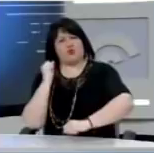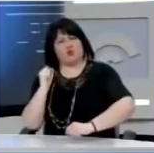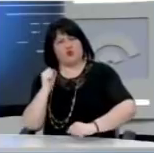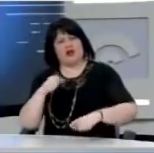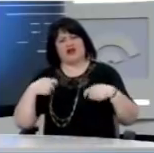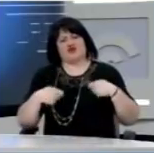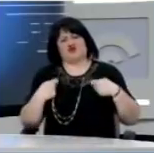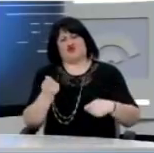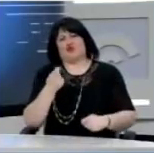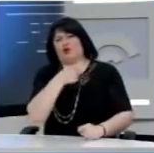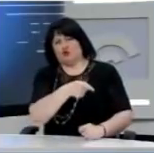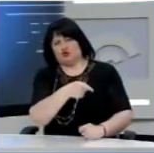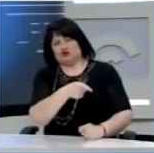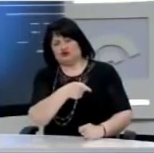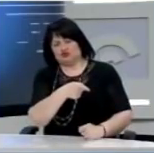ελίτ,